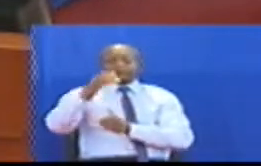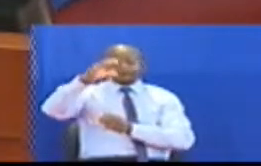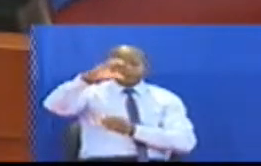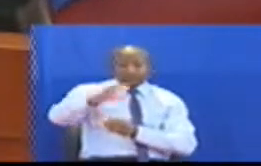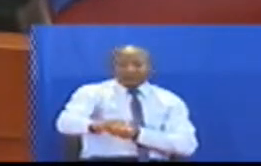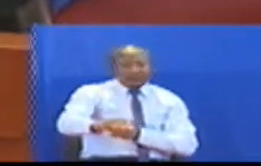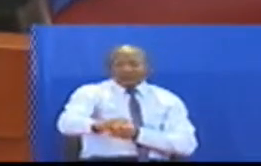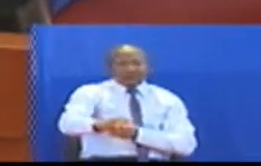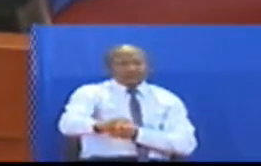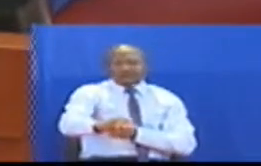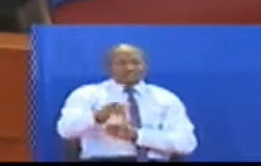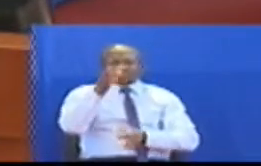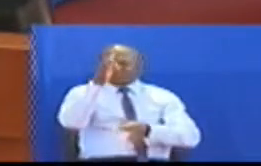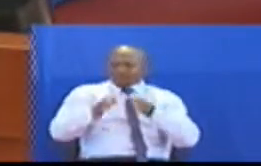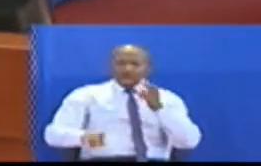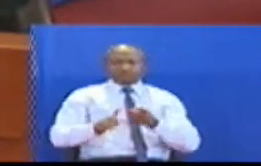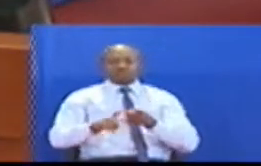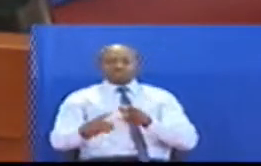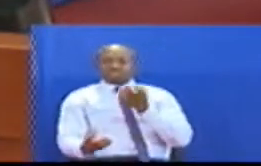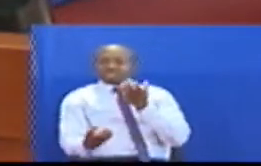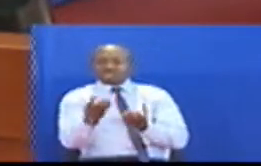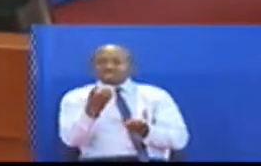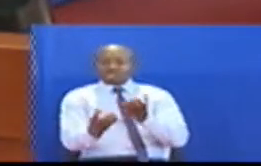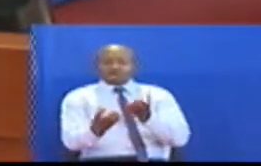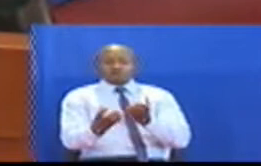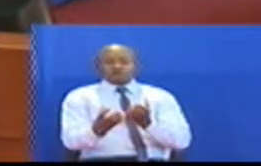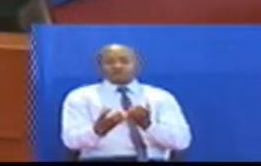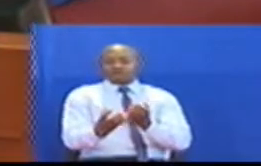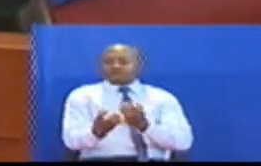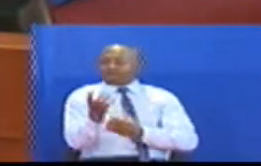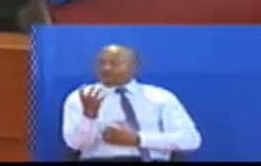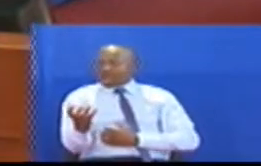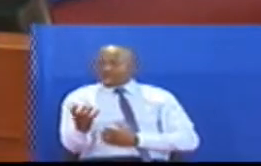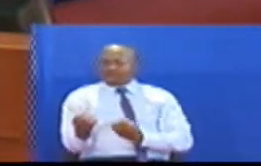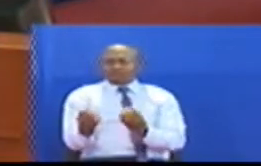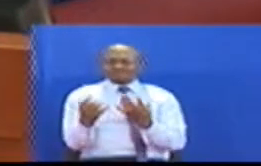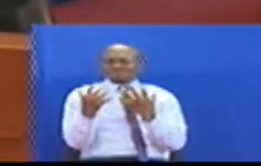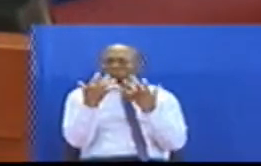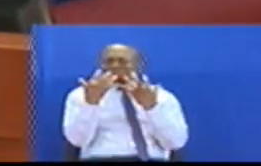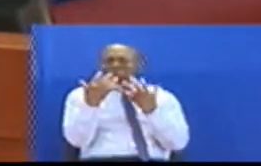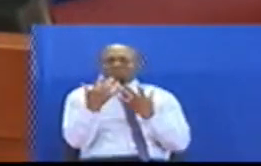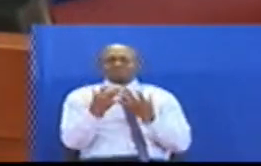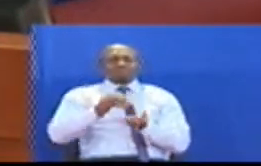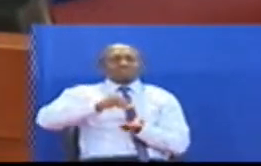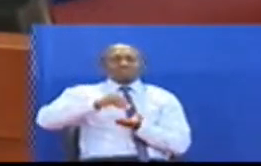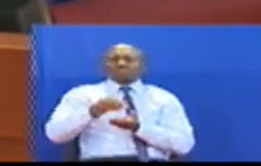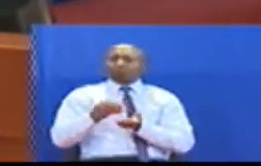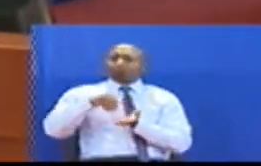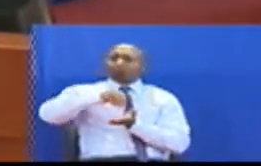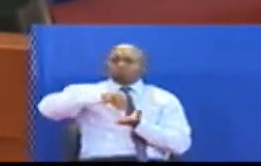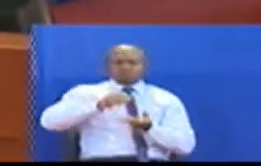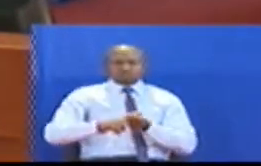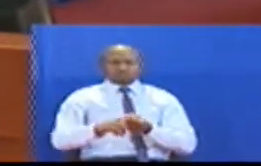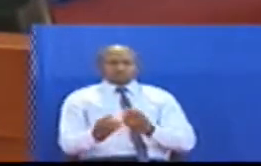jiko la mkaa uta inhale ile carbon monoxide ambayo ni sumu. Kile chungu kinachemka